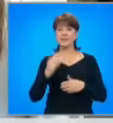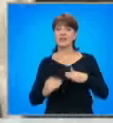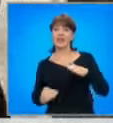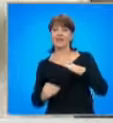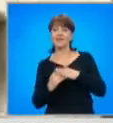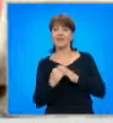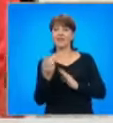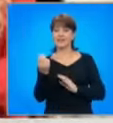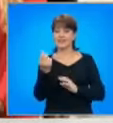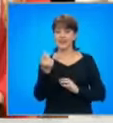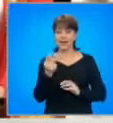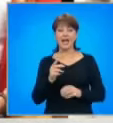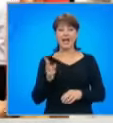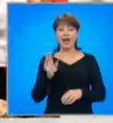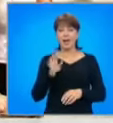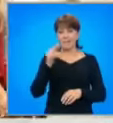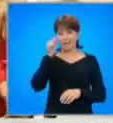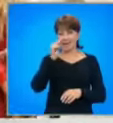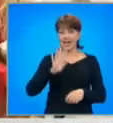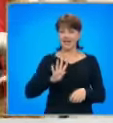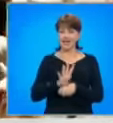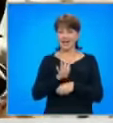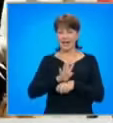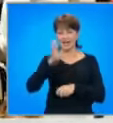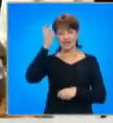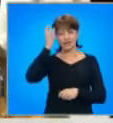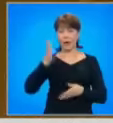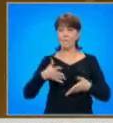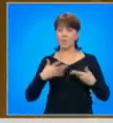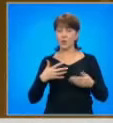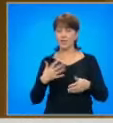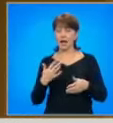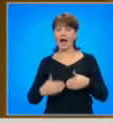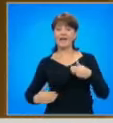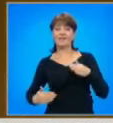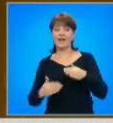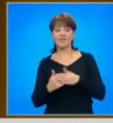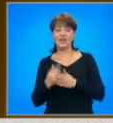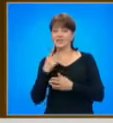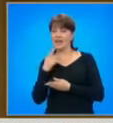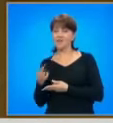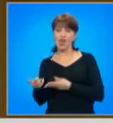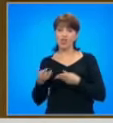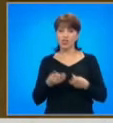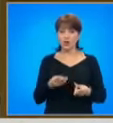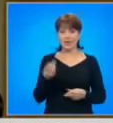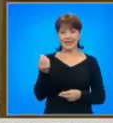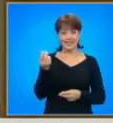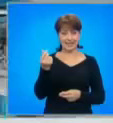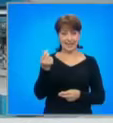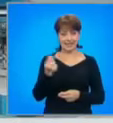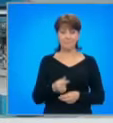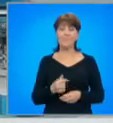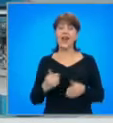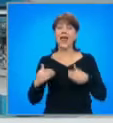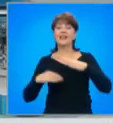газа. България и още 14 страни поискаха таван на цената на целия внос за Европейския съюз. Според Росен Христов,